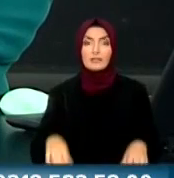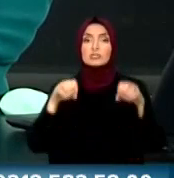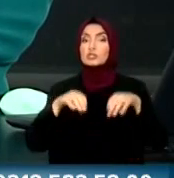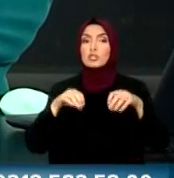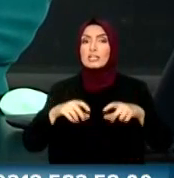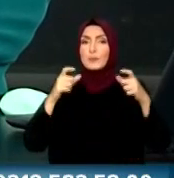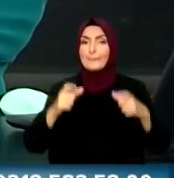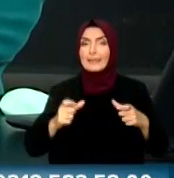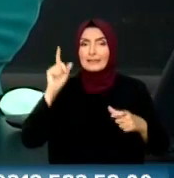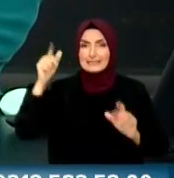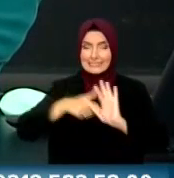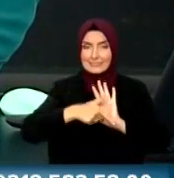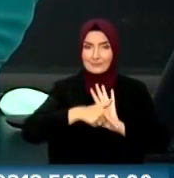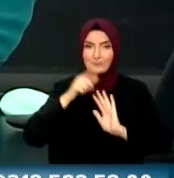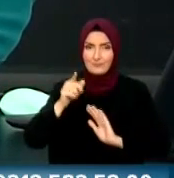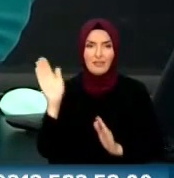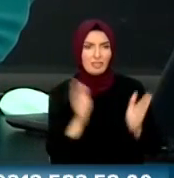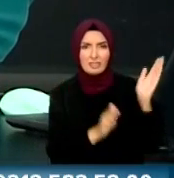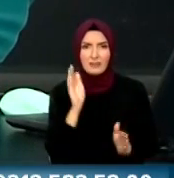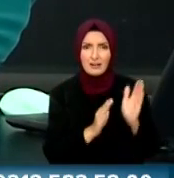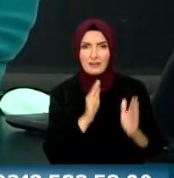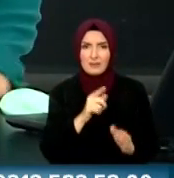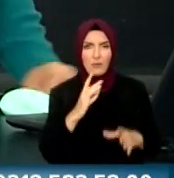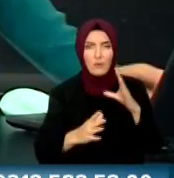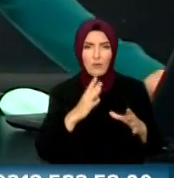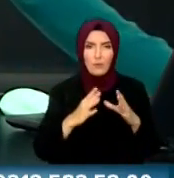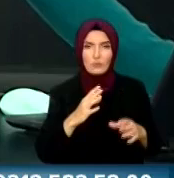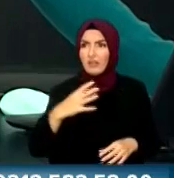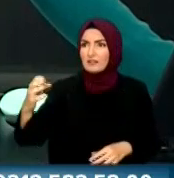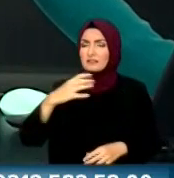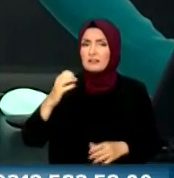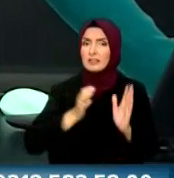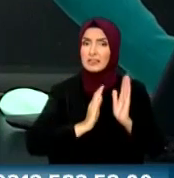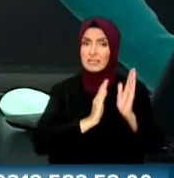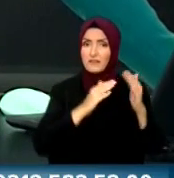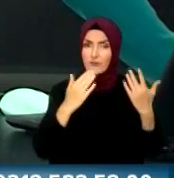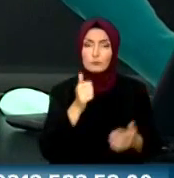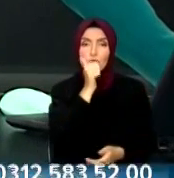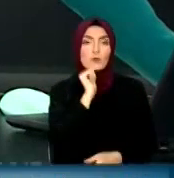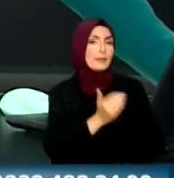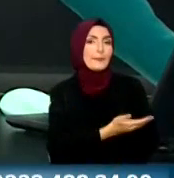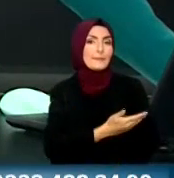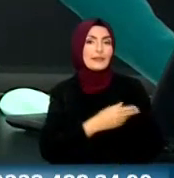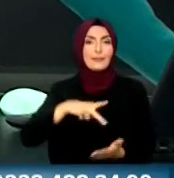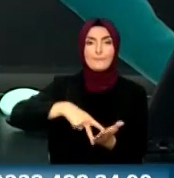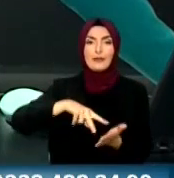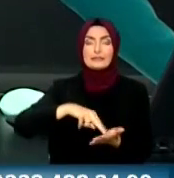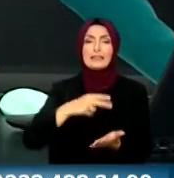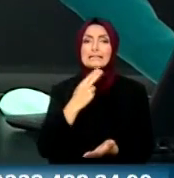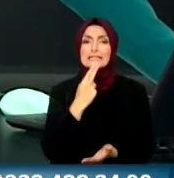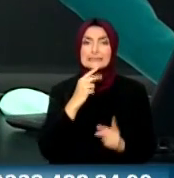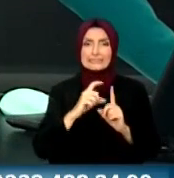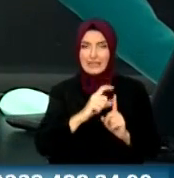Çeşme'deki dayak olayının yankıları sürüyor. Ukraynalı manken Darya Kirilyuk ve erkek arkadaşı plajın güvenlik görevlileri tarafından dayak yediklerini